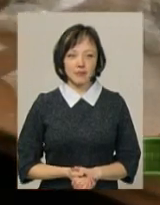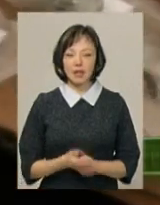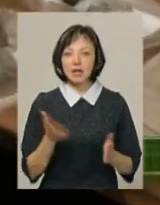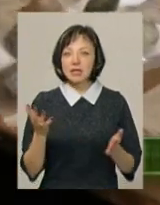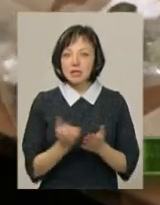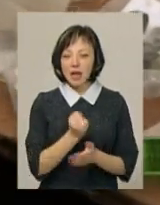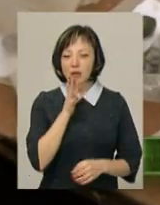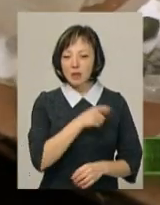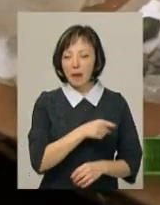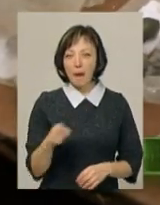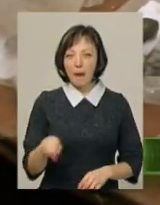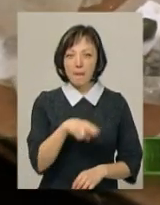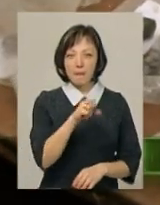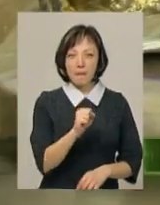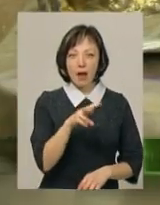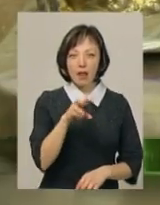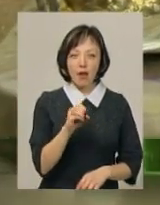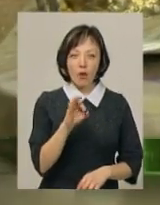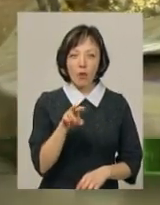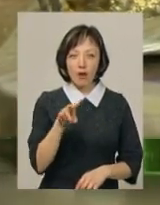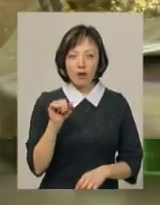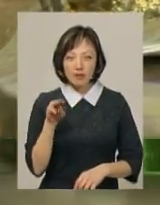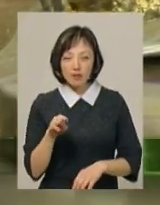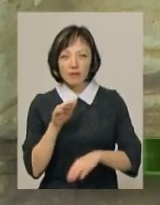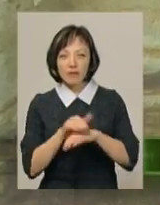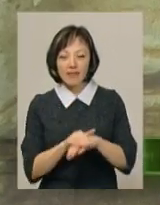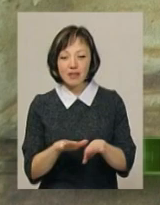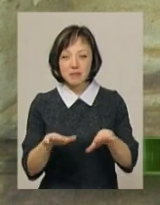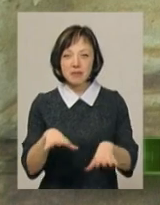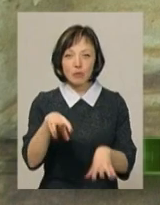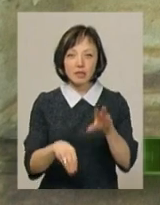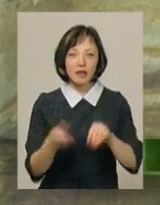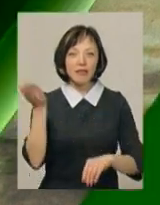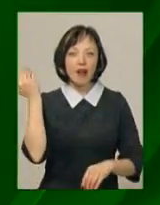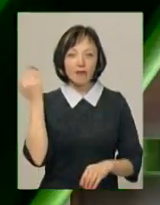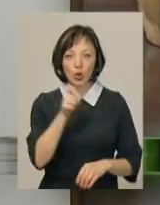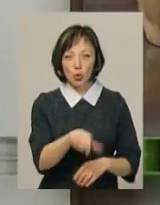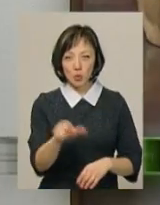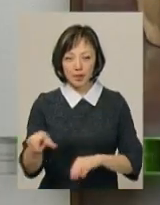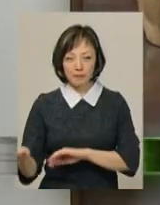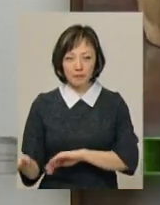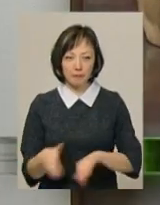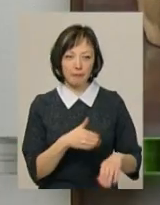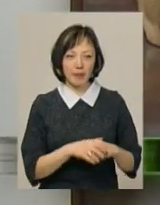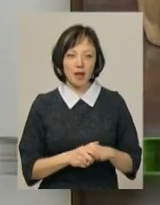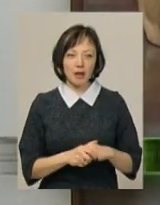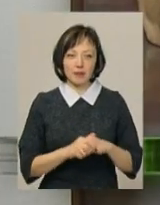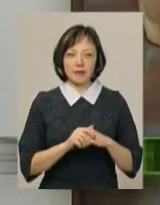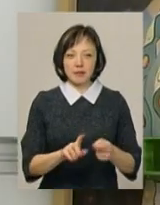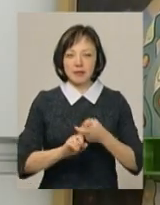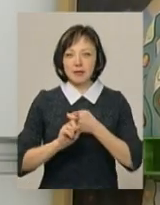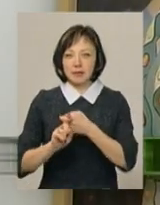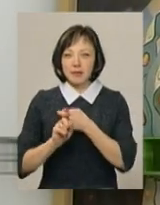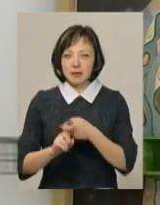Знахідка доби палеоліту поблизу Головчинців. Археологи виявили стоянку давніх людей. Рефлекторний взаємозв'язок.